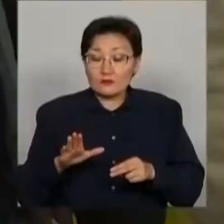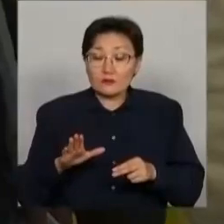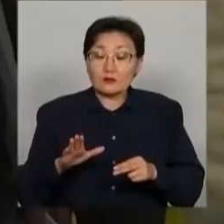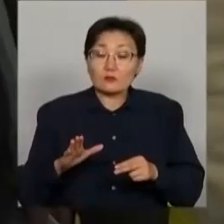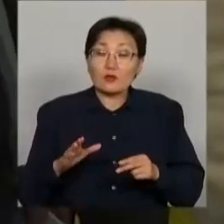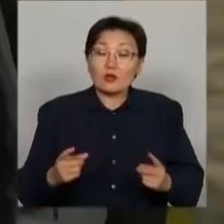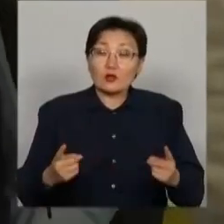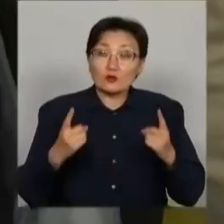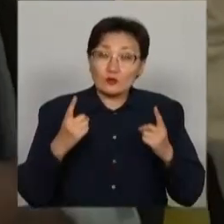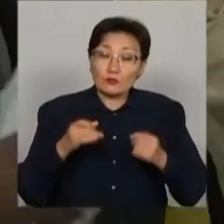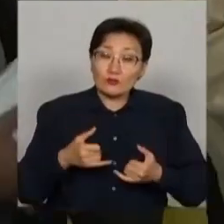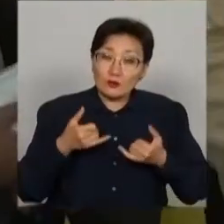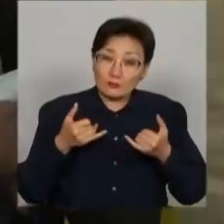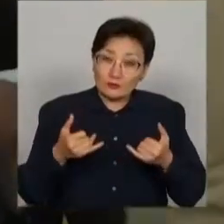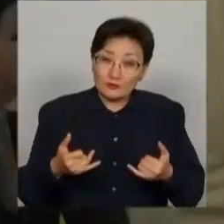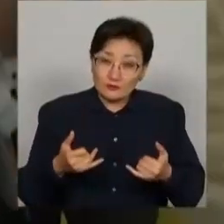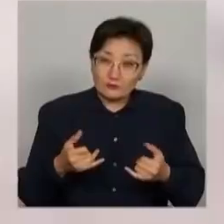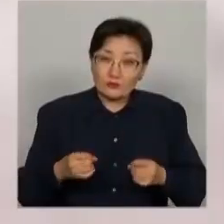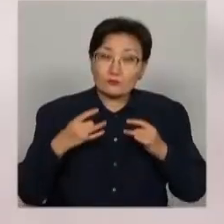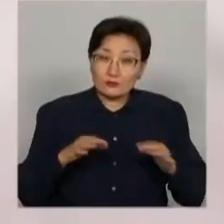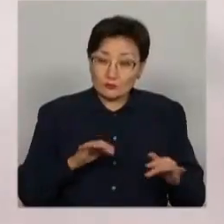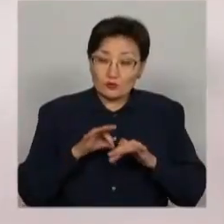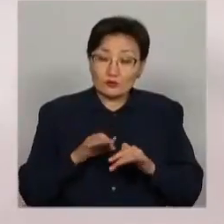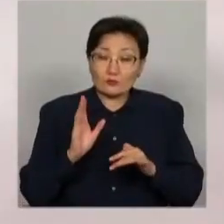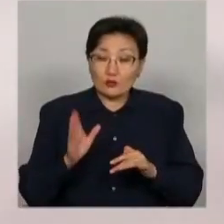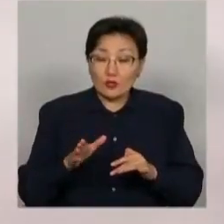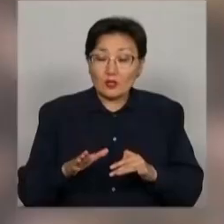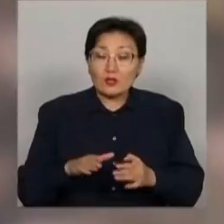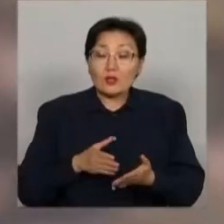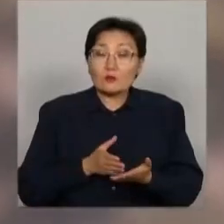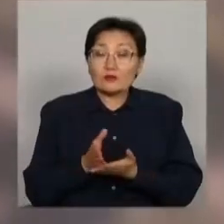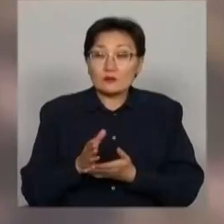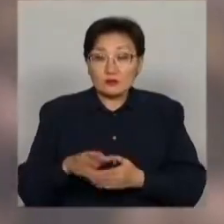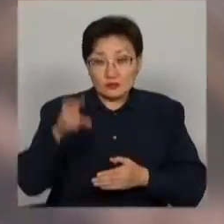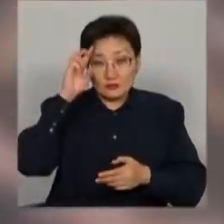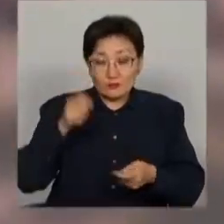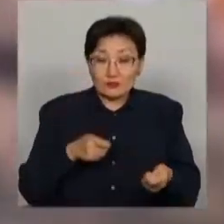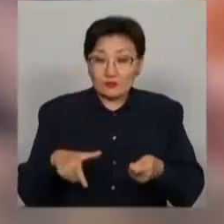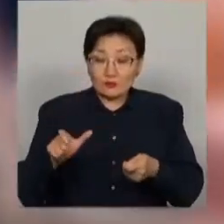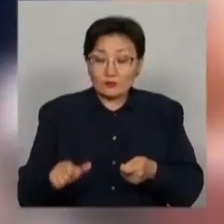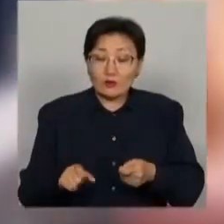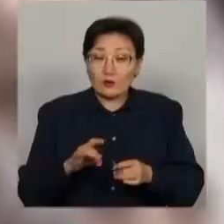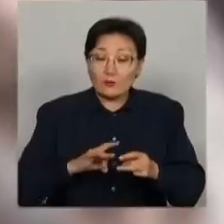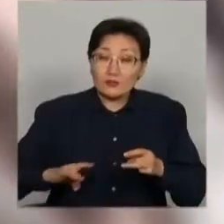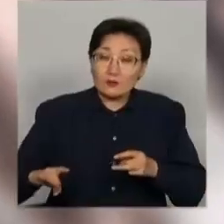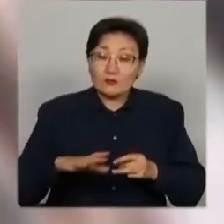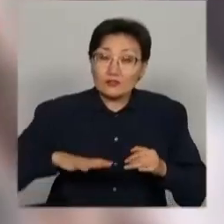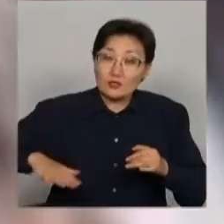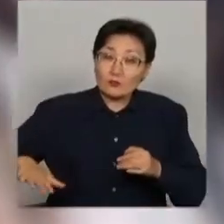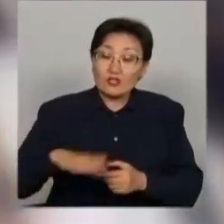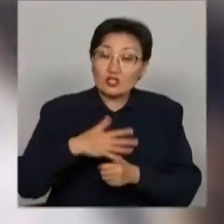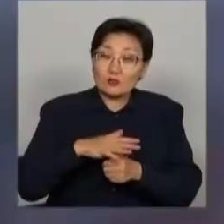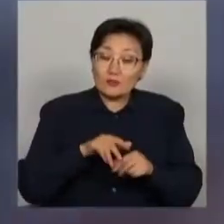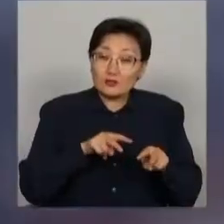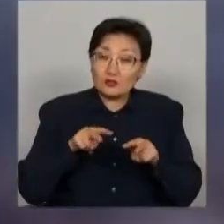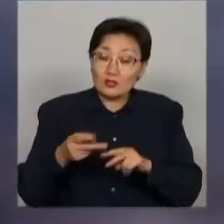ruhuna tazım yetip olsa toyumu ütkizemiz. Сапары барысында мемлекет басшысы Әулиекөл ауданындағы аумақты тікұшақпен аралап